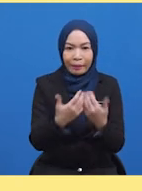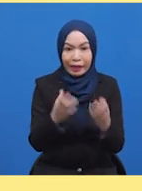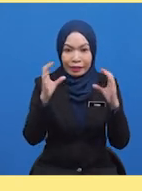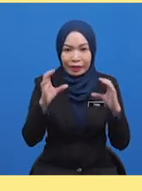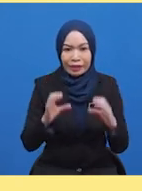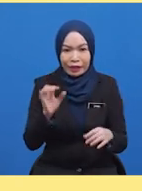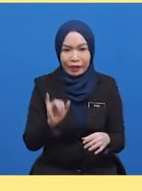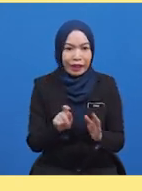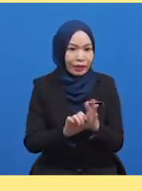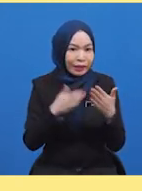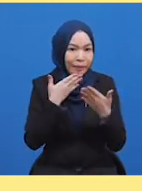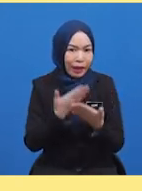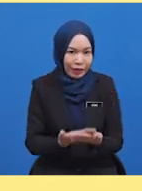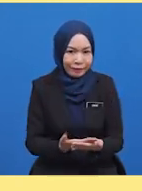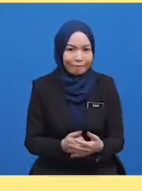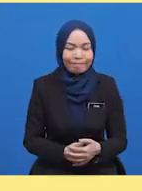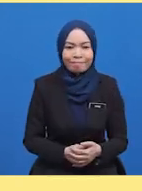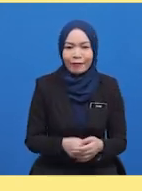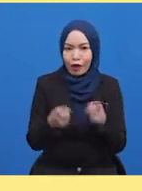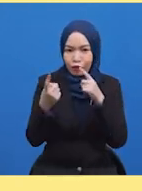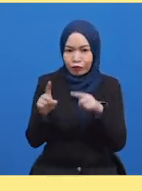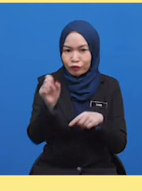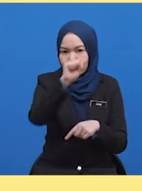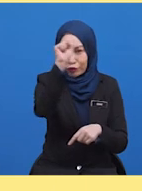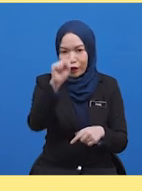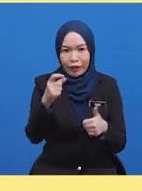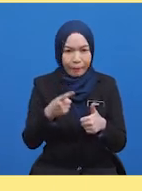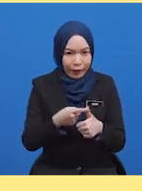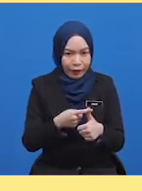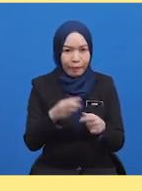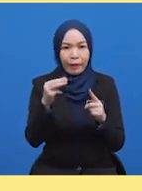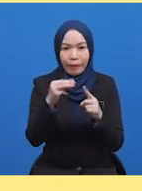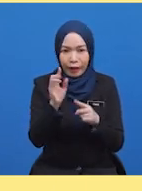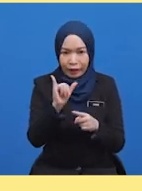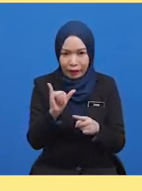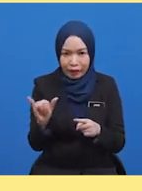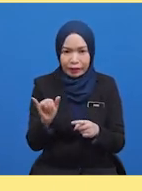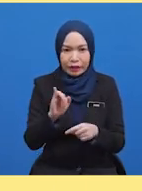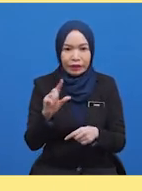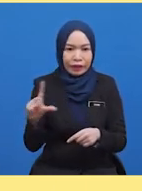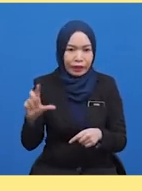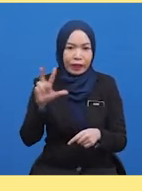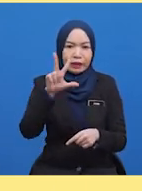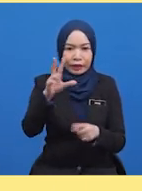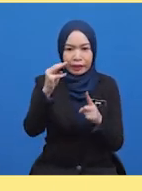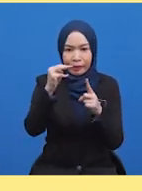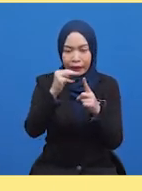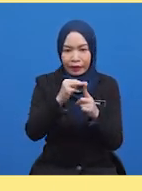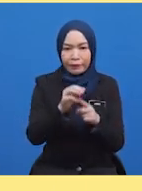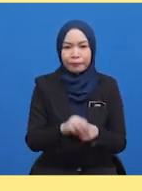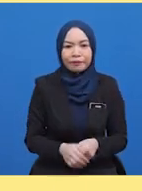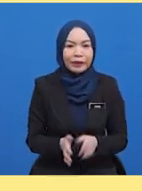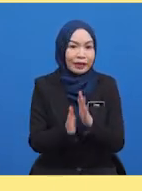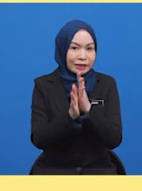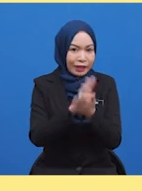peliharaan bagi soalan pertama markah yang diperuntukkan adalah sebanyak tiga markah